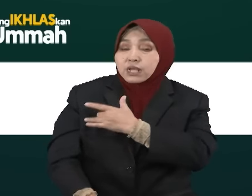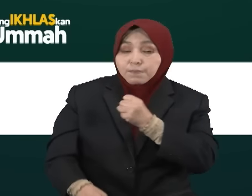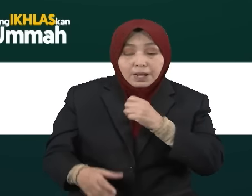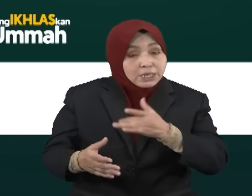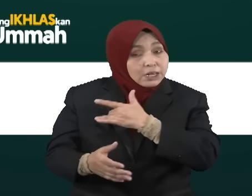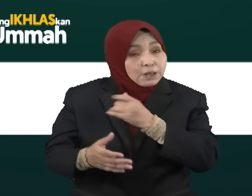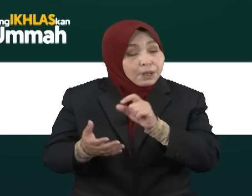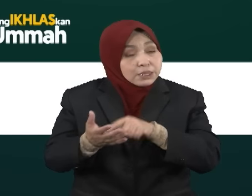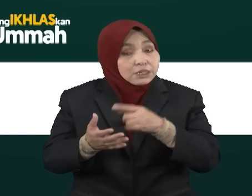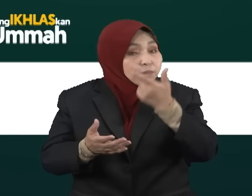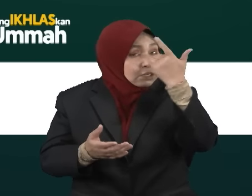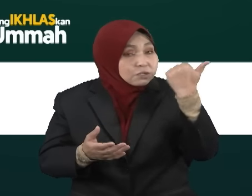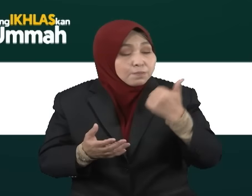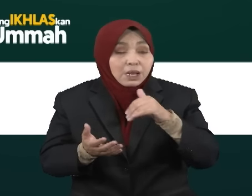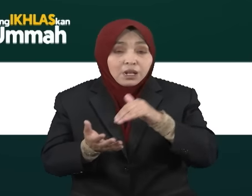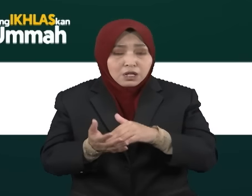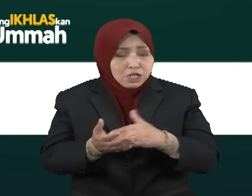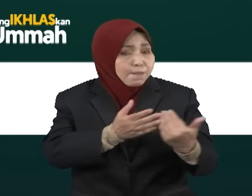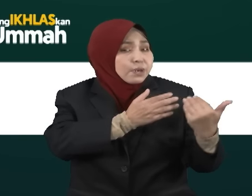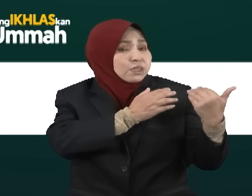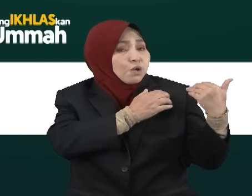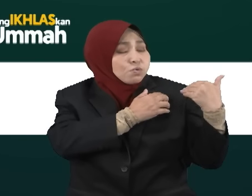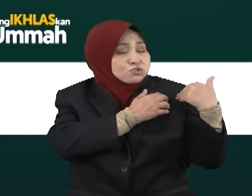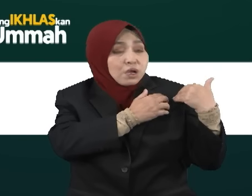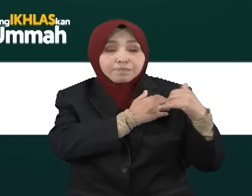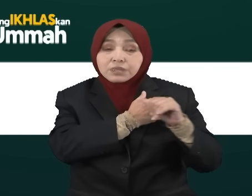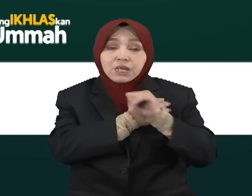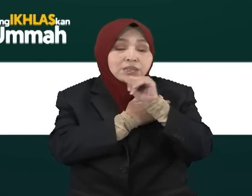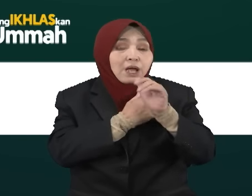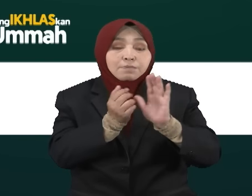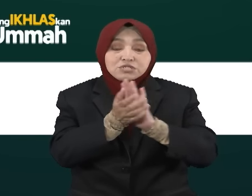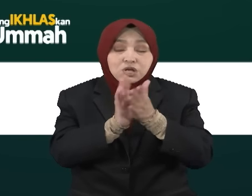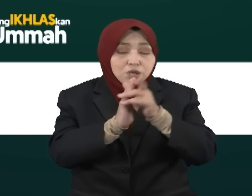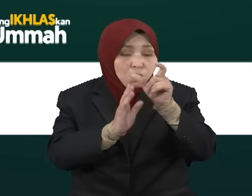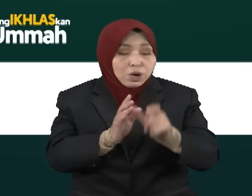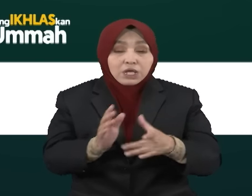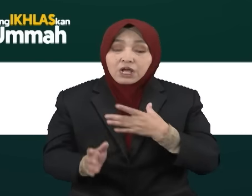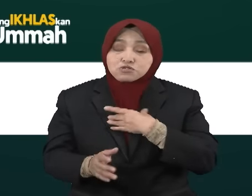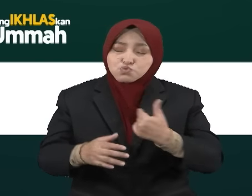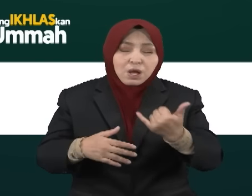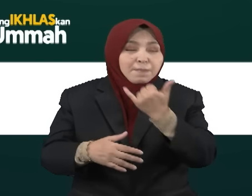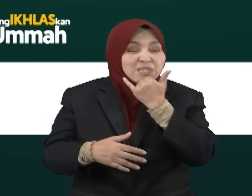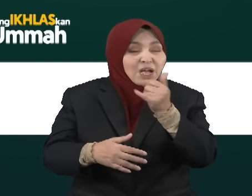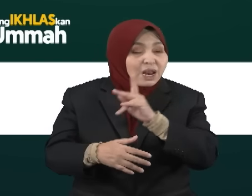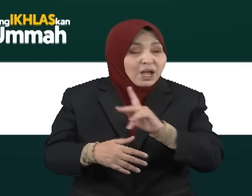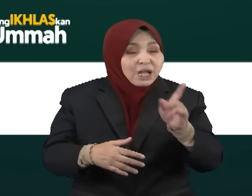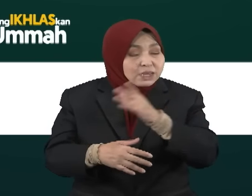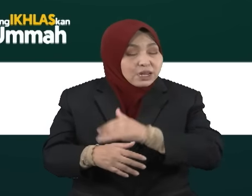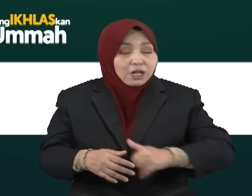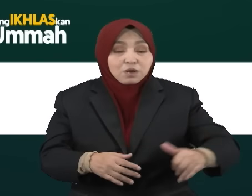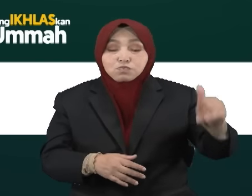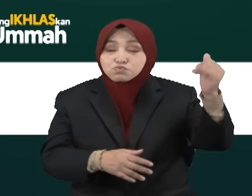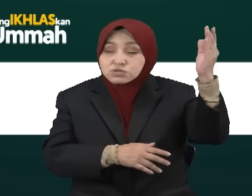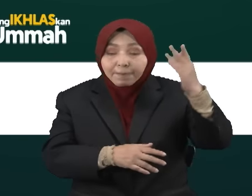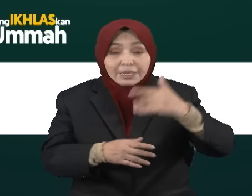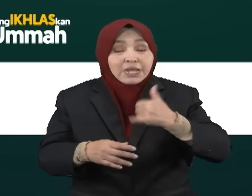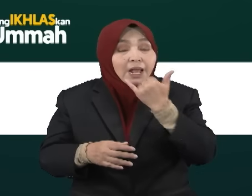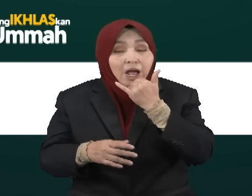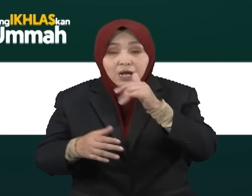ini menyebabkan mereka lebih bertanggungjawab dan tidak menjadi orang-orang yang suka menyalahkan. Dan puncak menyalahkan orang